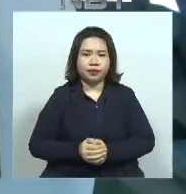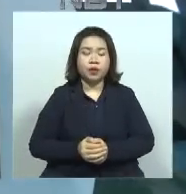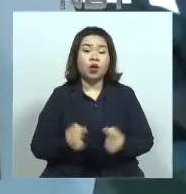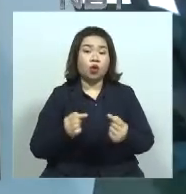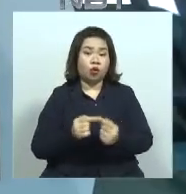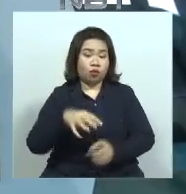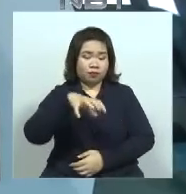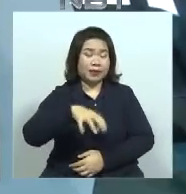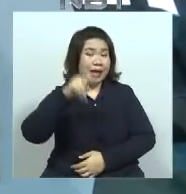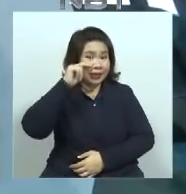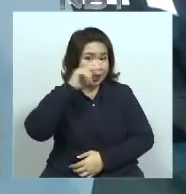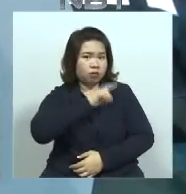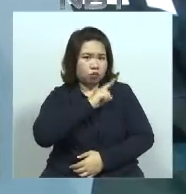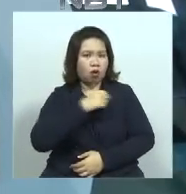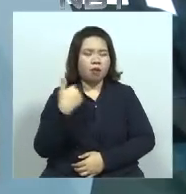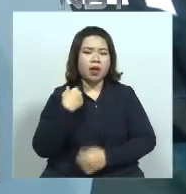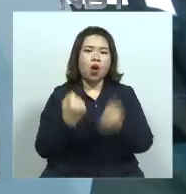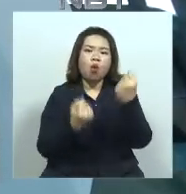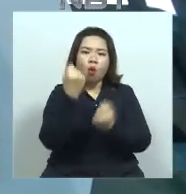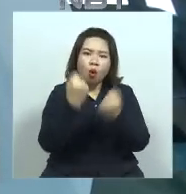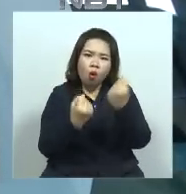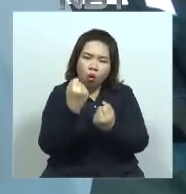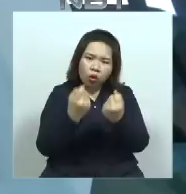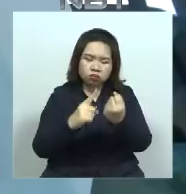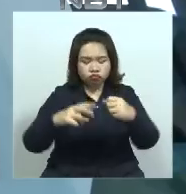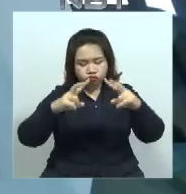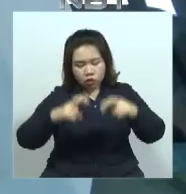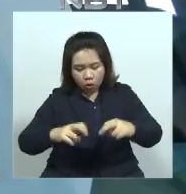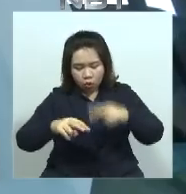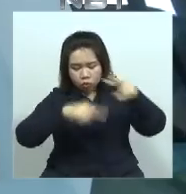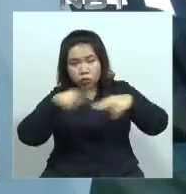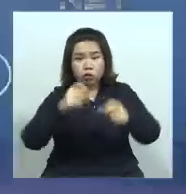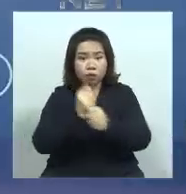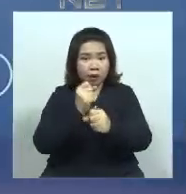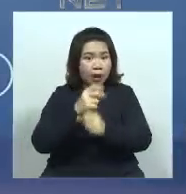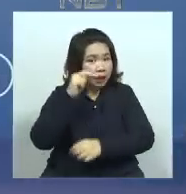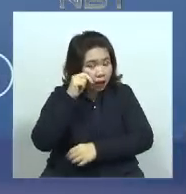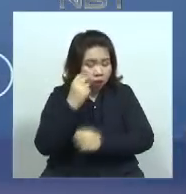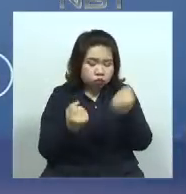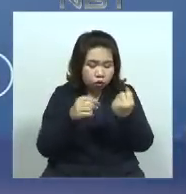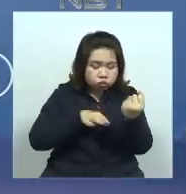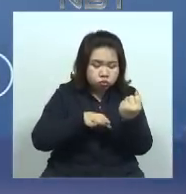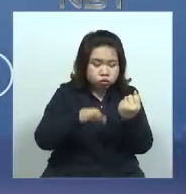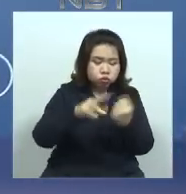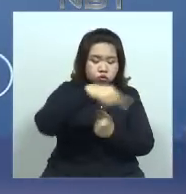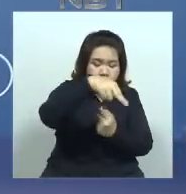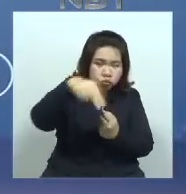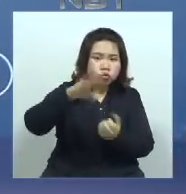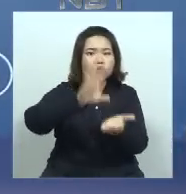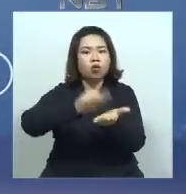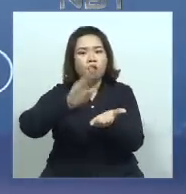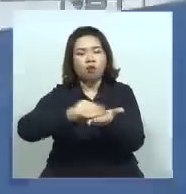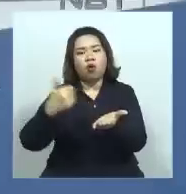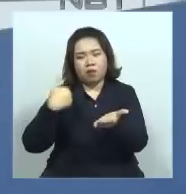รน้ำซึ่งมีการใช้รถโมบายวอลลูมเป็นหน่วยวิเคราะห์และติดตามสถานการณ์น้ำแบบเคลื่อนที่เพื่อรวบรวมข้อมูลในรูปแบบของ